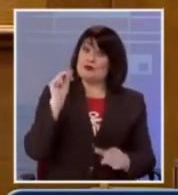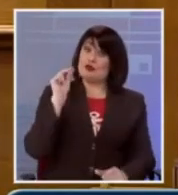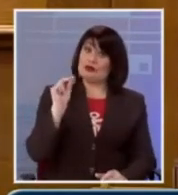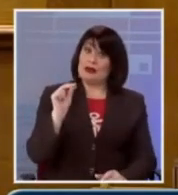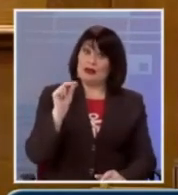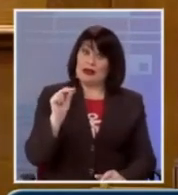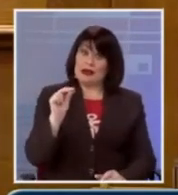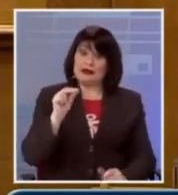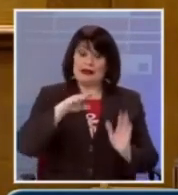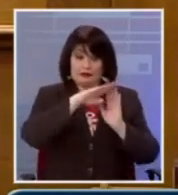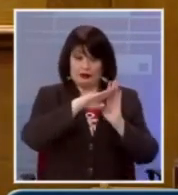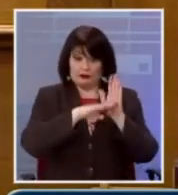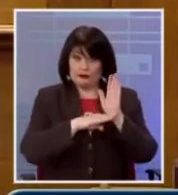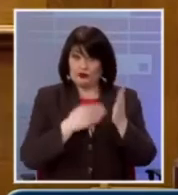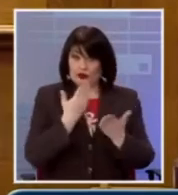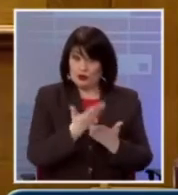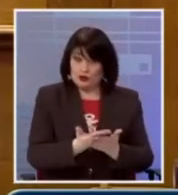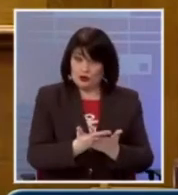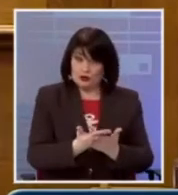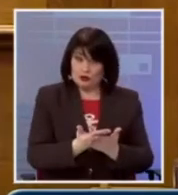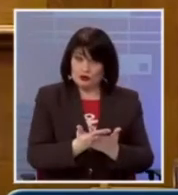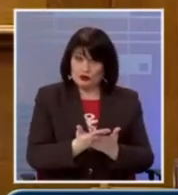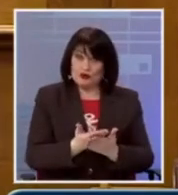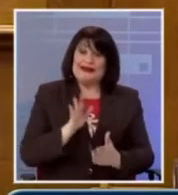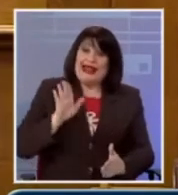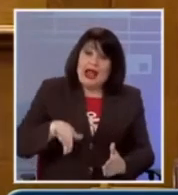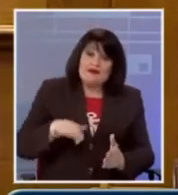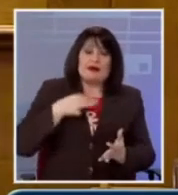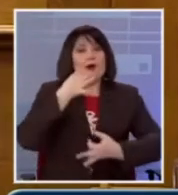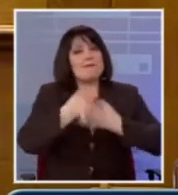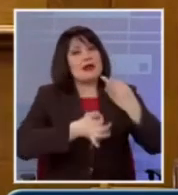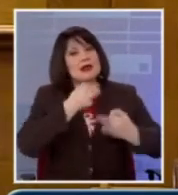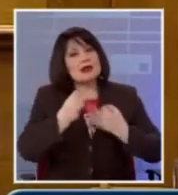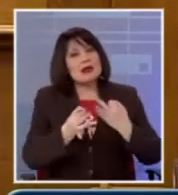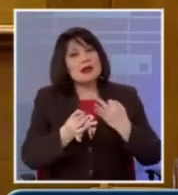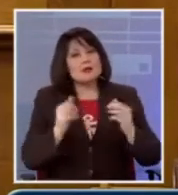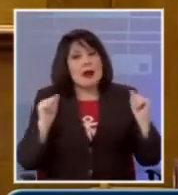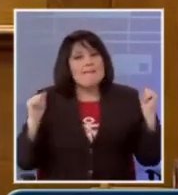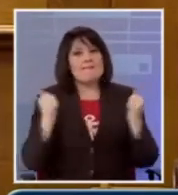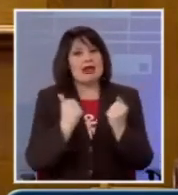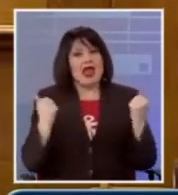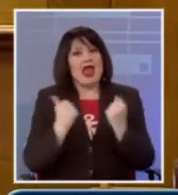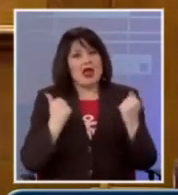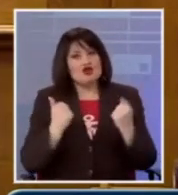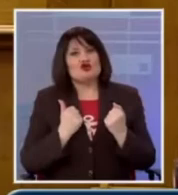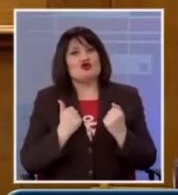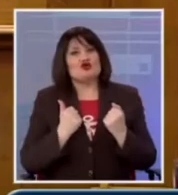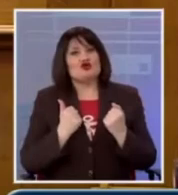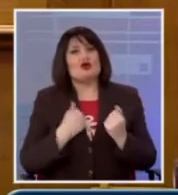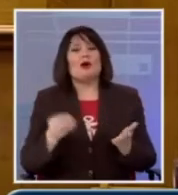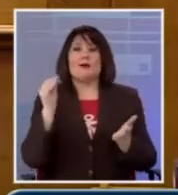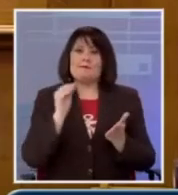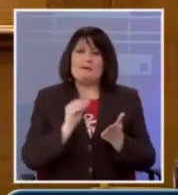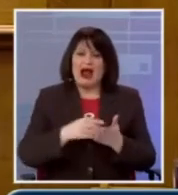στα προαπαιτούμενα να είναι το έσχατο επιχείρημα όσων θέλουν να πιέσουν την Ελλάδα και να την οδηγήσουν ξανά